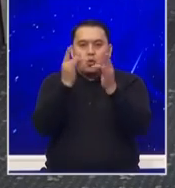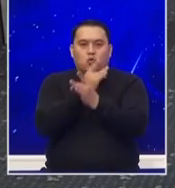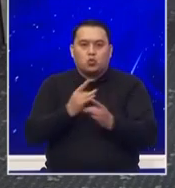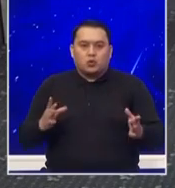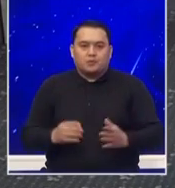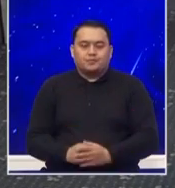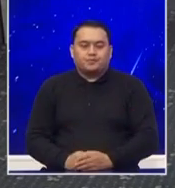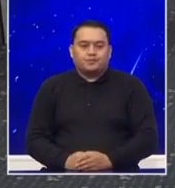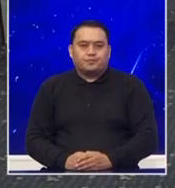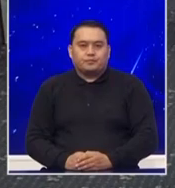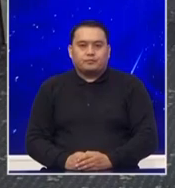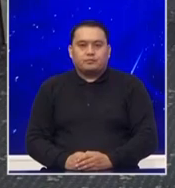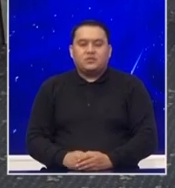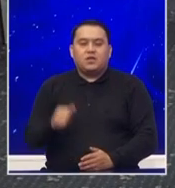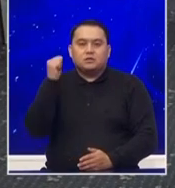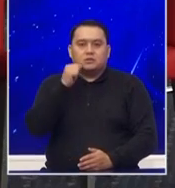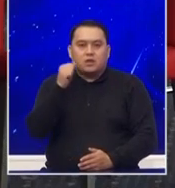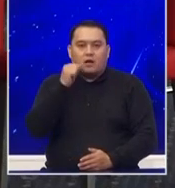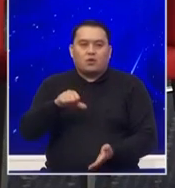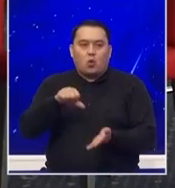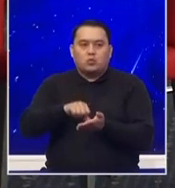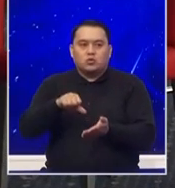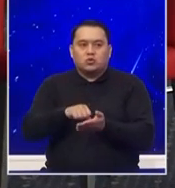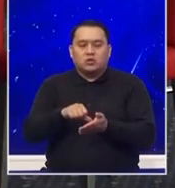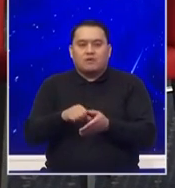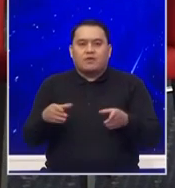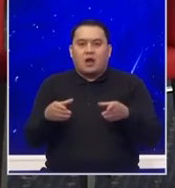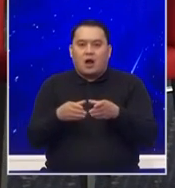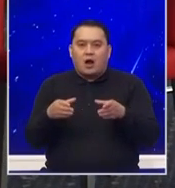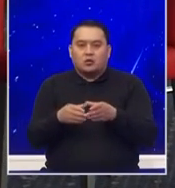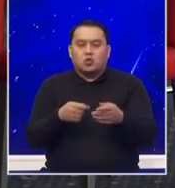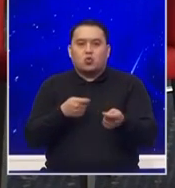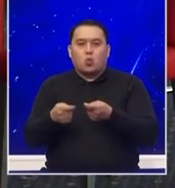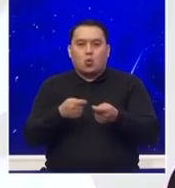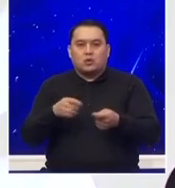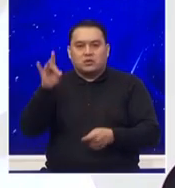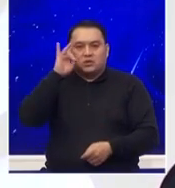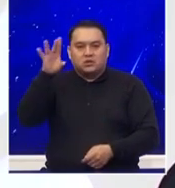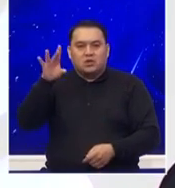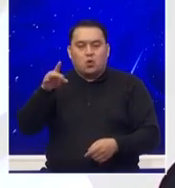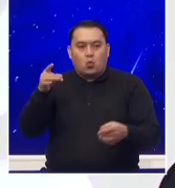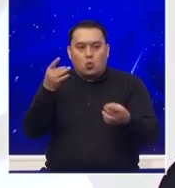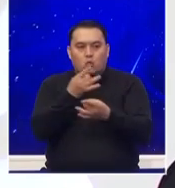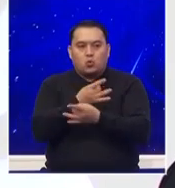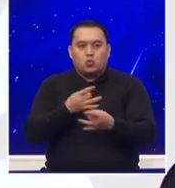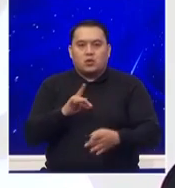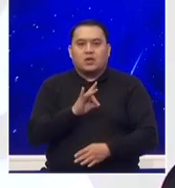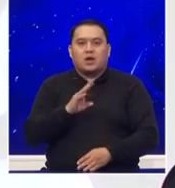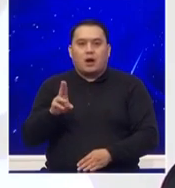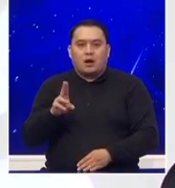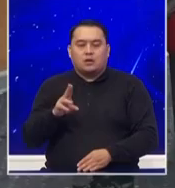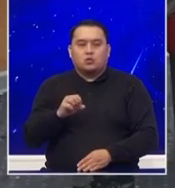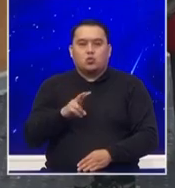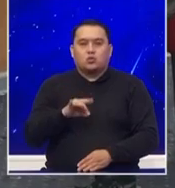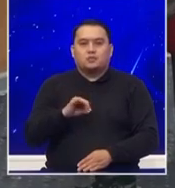Уже завтра состоится онлайн-выступление нового камерного ансамбля «Ахжаон» под руководством известного деятеля культуры Республики Казахстан